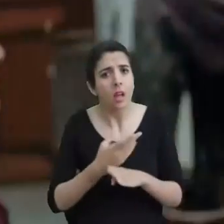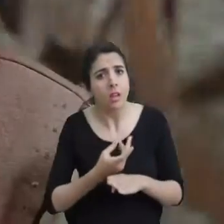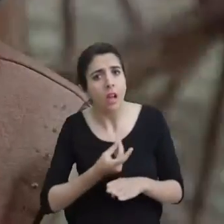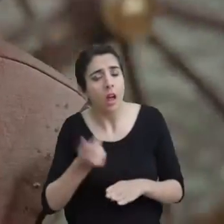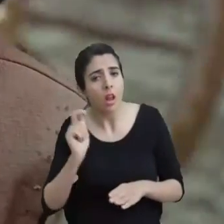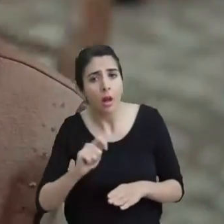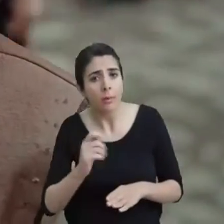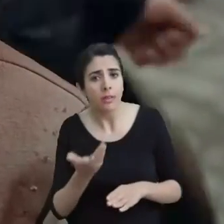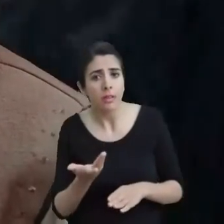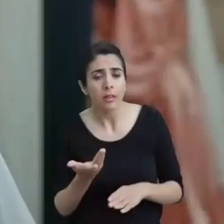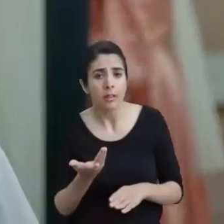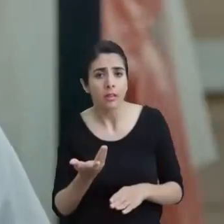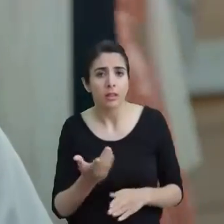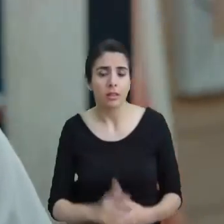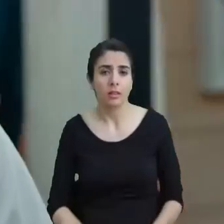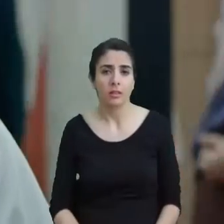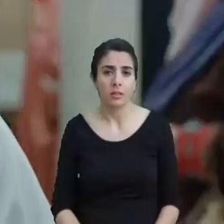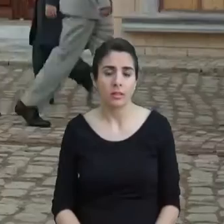Neden çaldın?